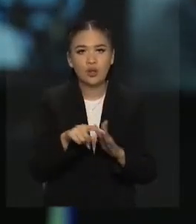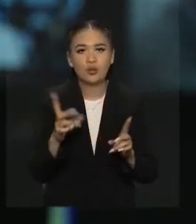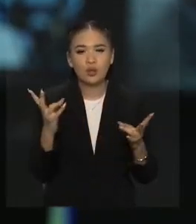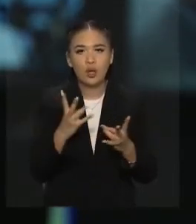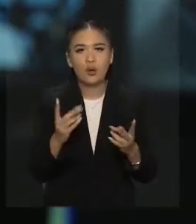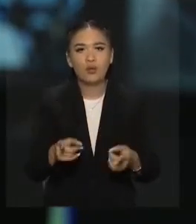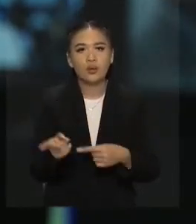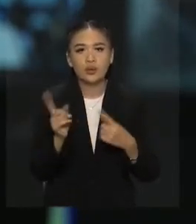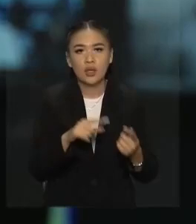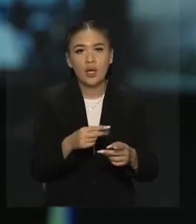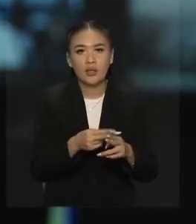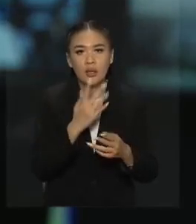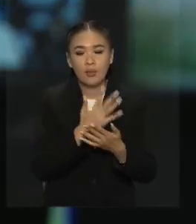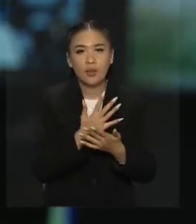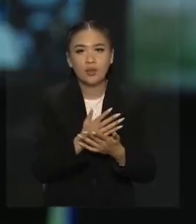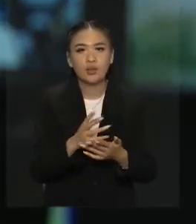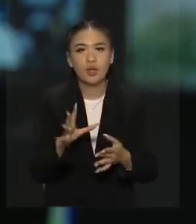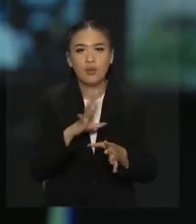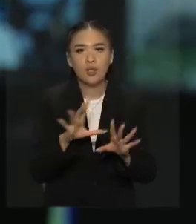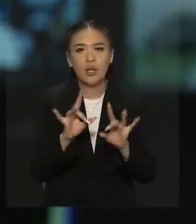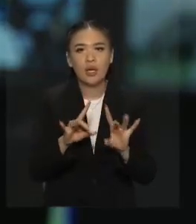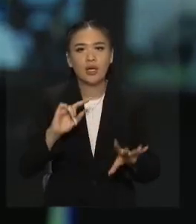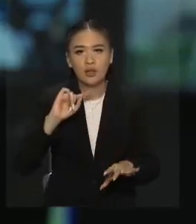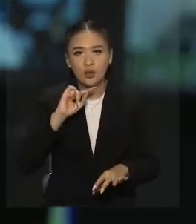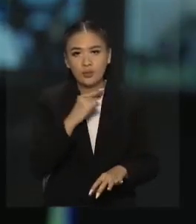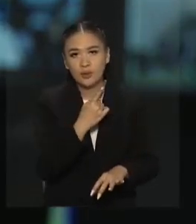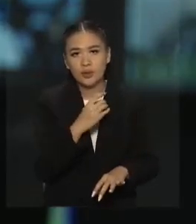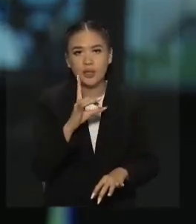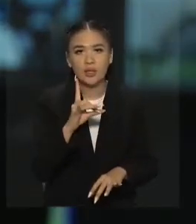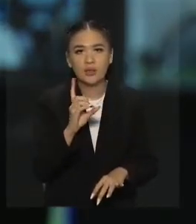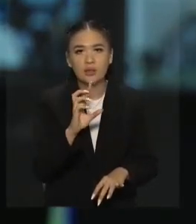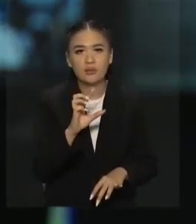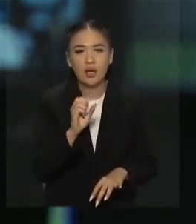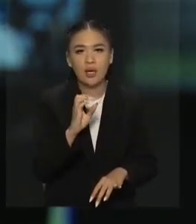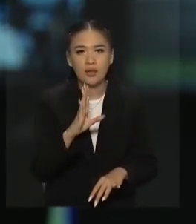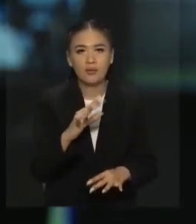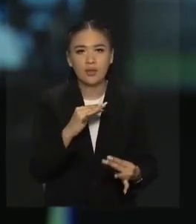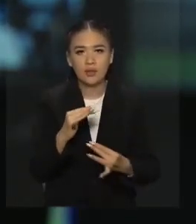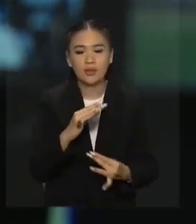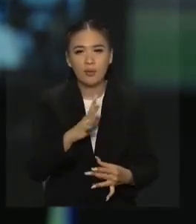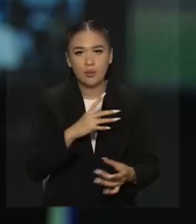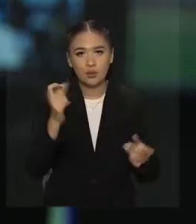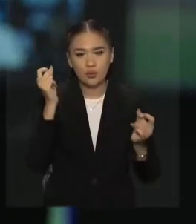көшуіміз керек. Жолдаудың осы тұсын әріптесім Гүлжазира Ғали қызы экономист Сәбит Рыспаевпен